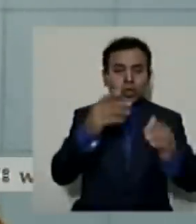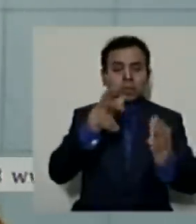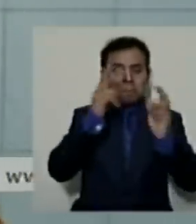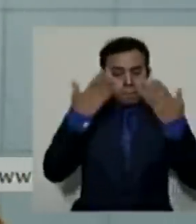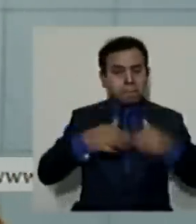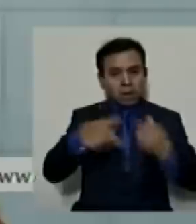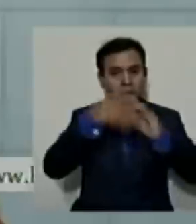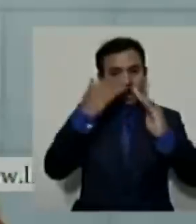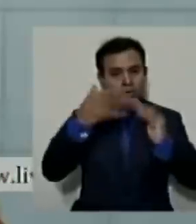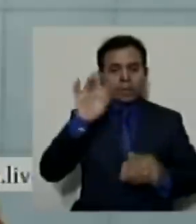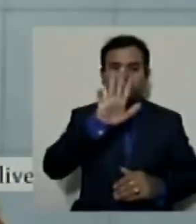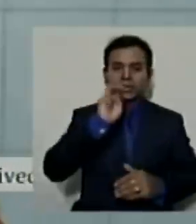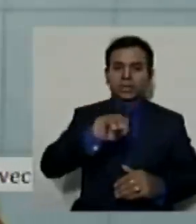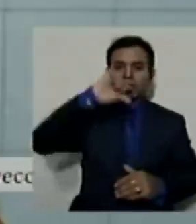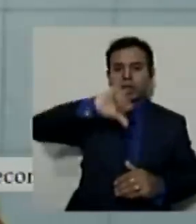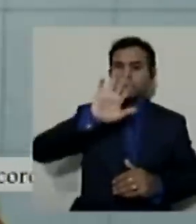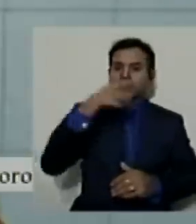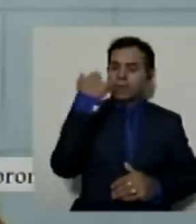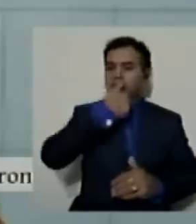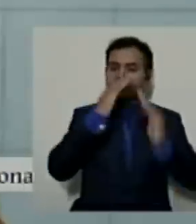পেয়েছেন 89,112 জন।